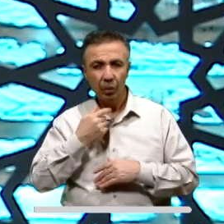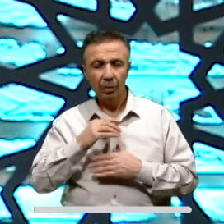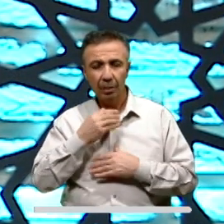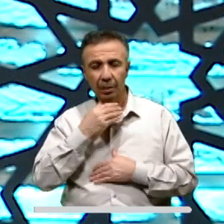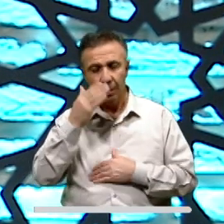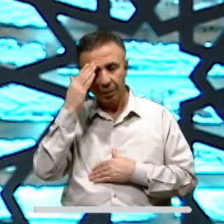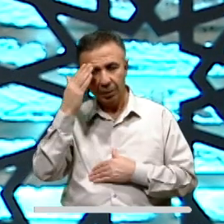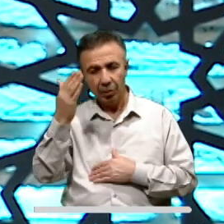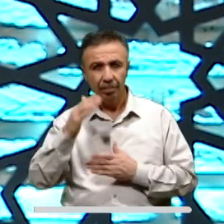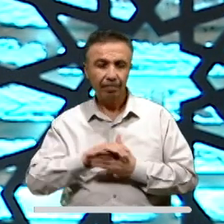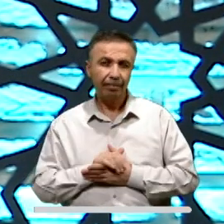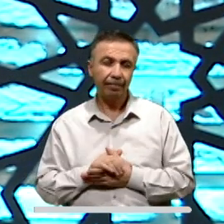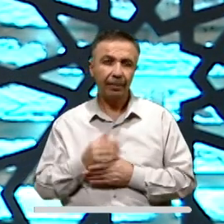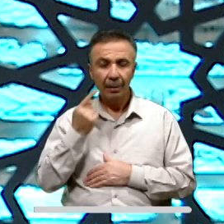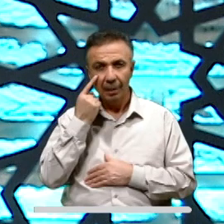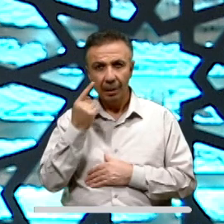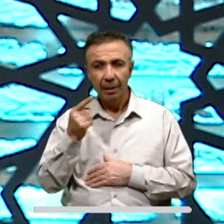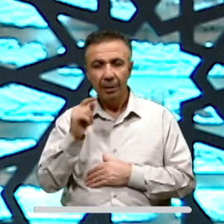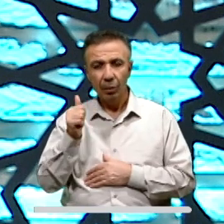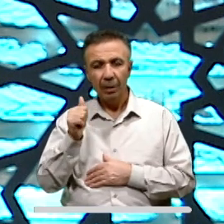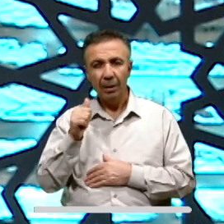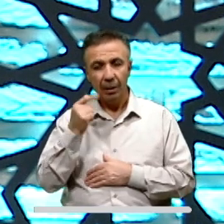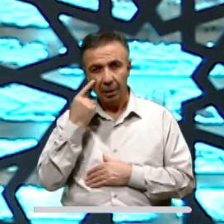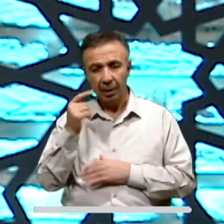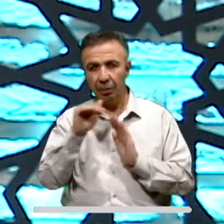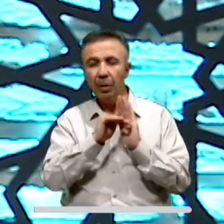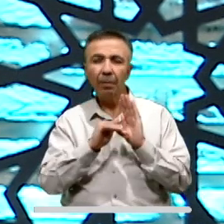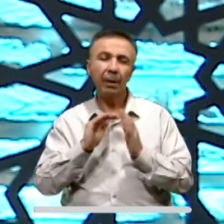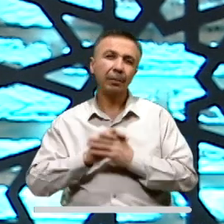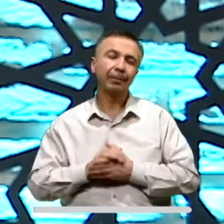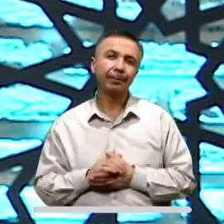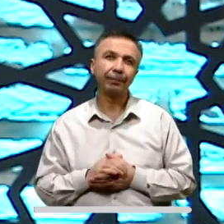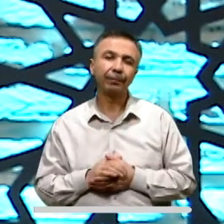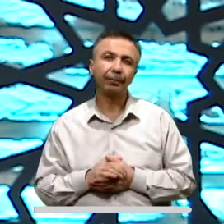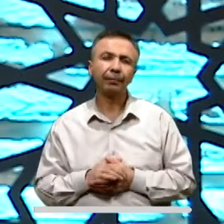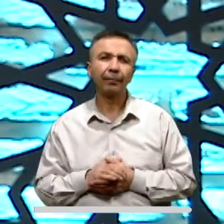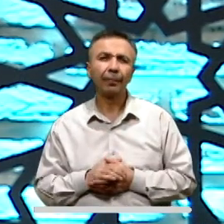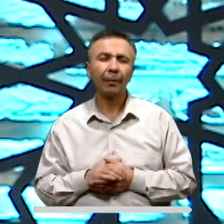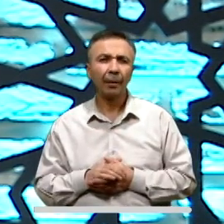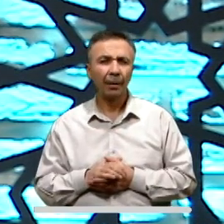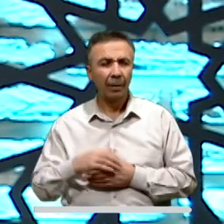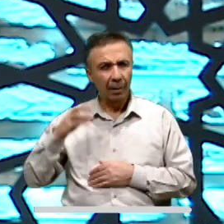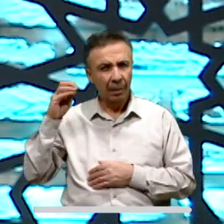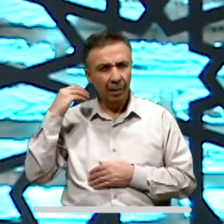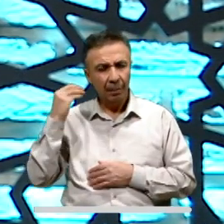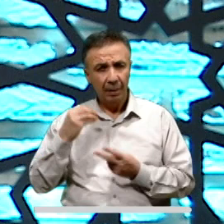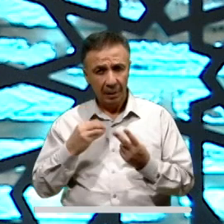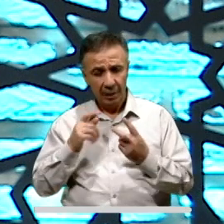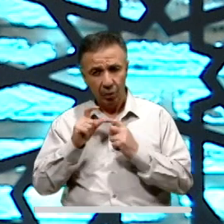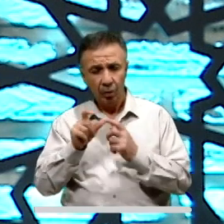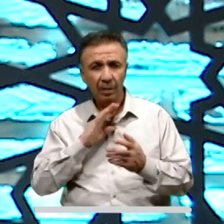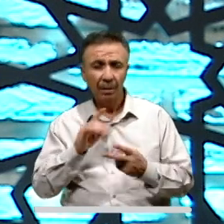selam. Hayırlı günler, hayırlı Ramazanlar olsun. Teşekkür ederiz. Allah razı olsun. Buyurun. Hocama iki sorum